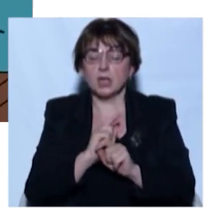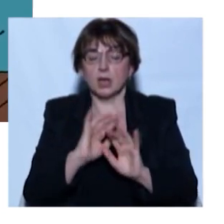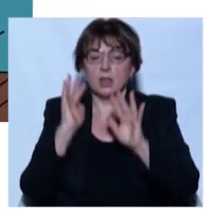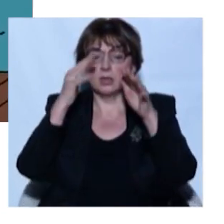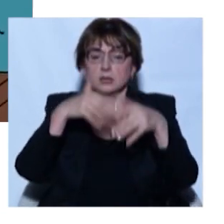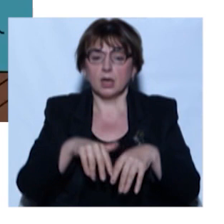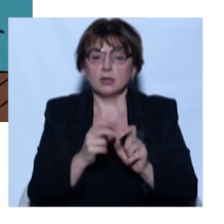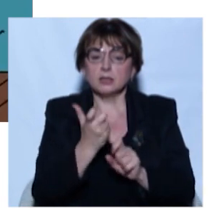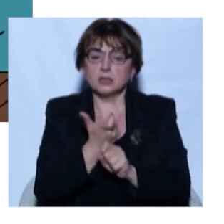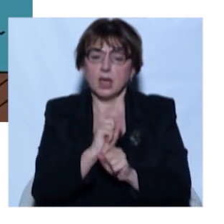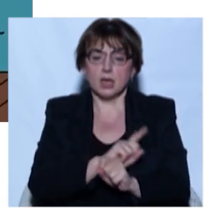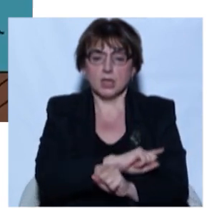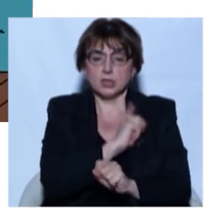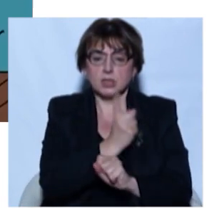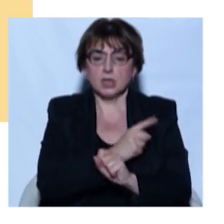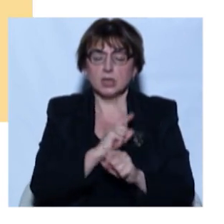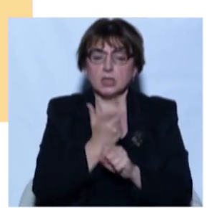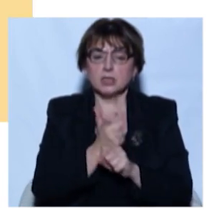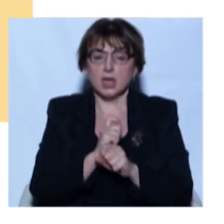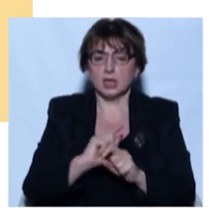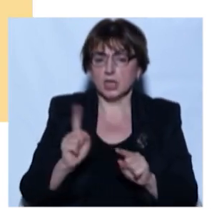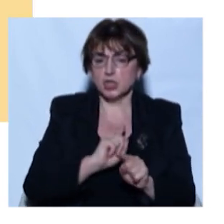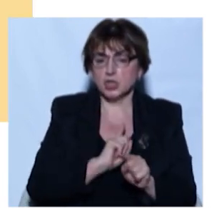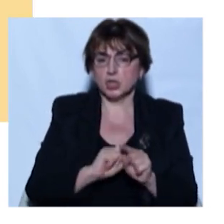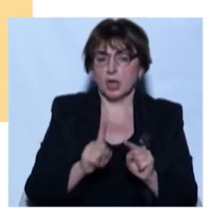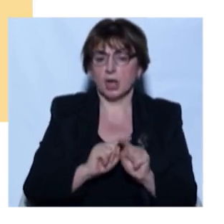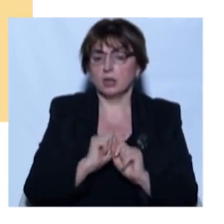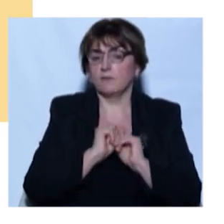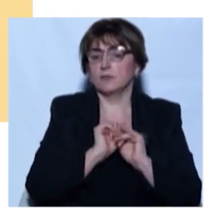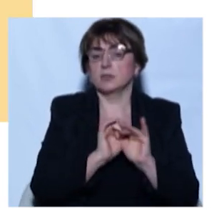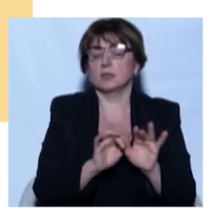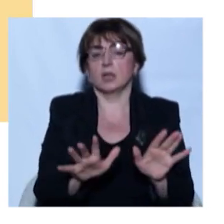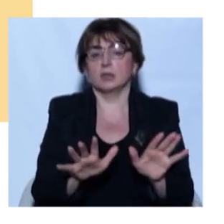საოცარი სისწრაფით და საოცარი ძალით ვრცელდება.